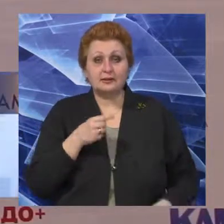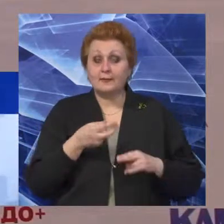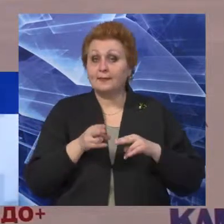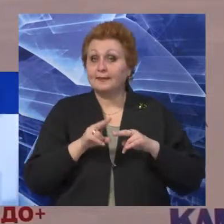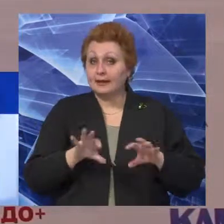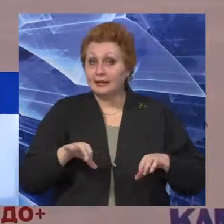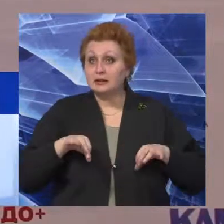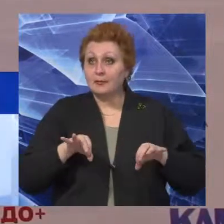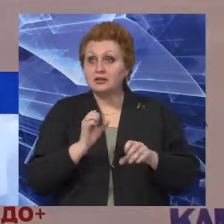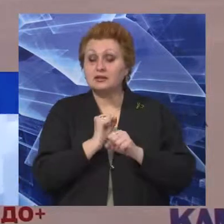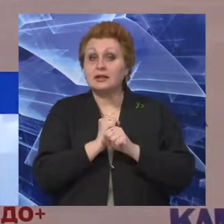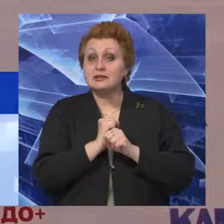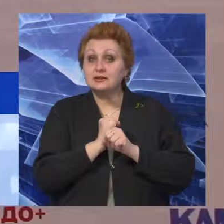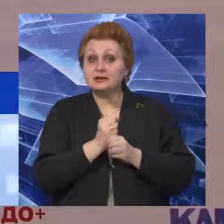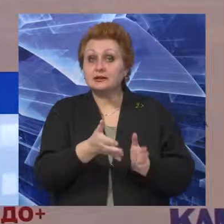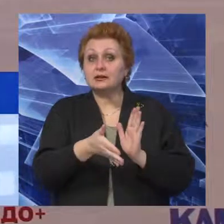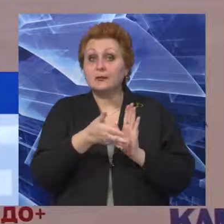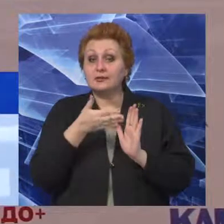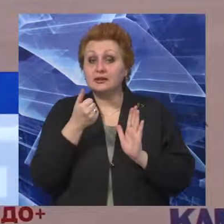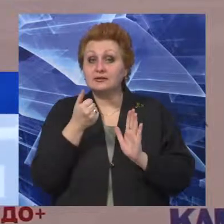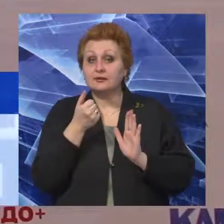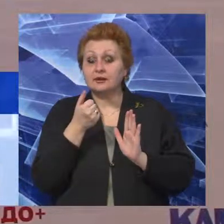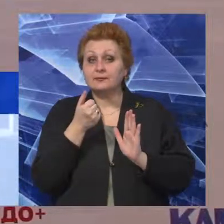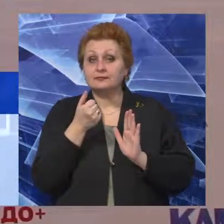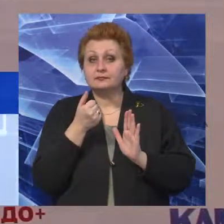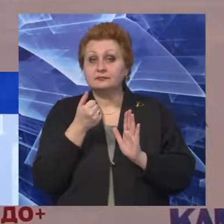Эта машина создана и призвана составлять